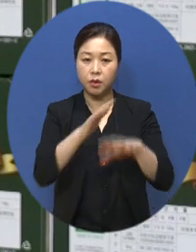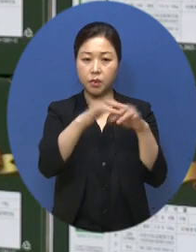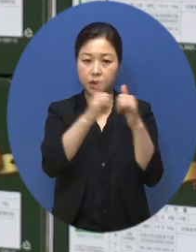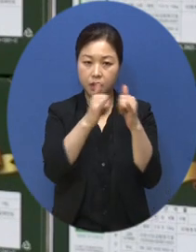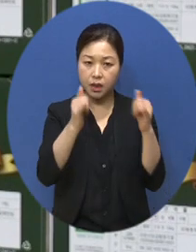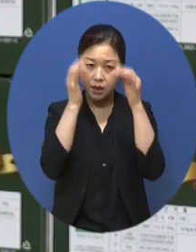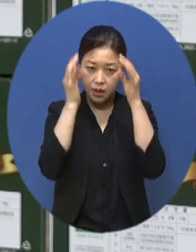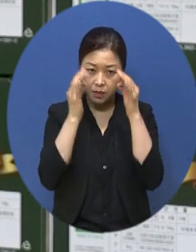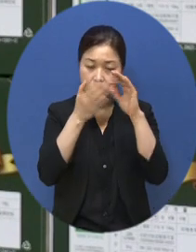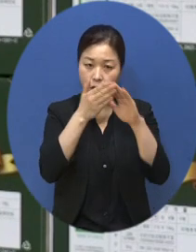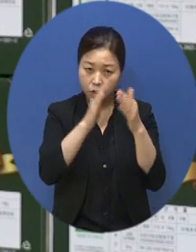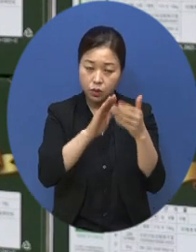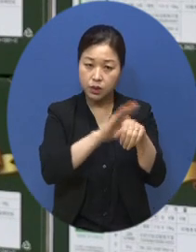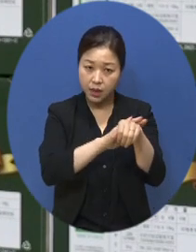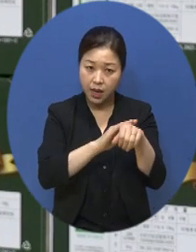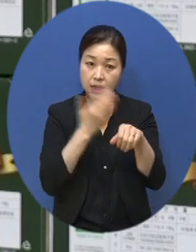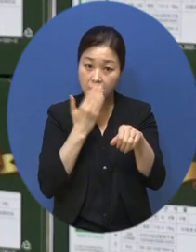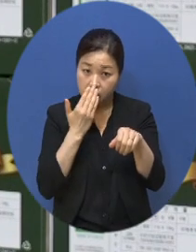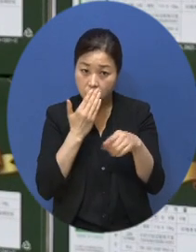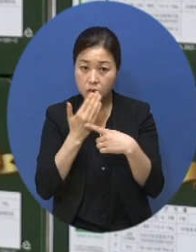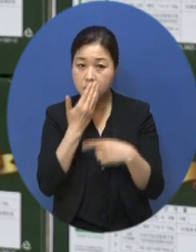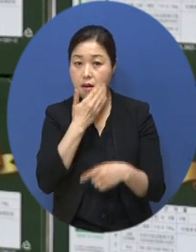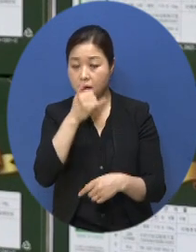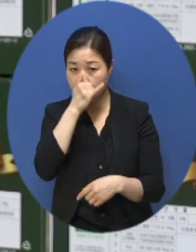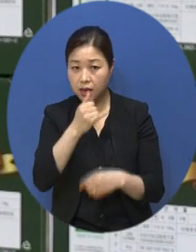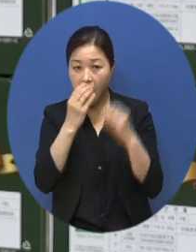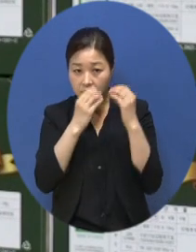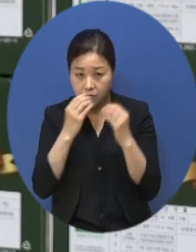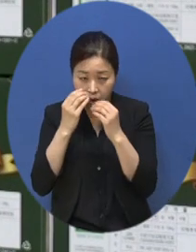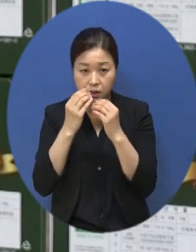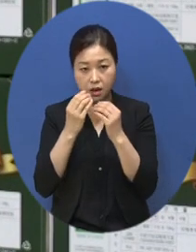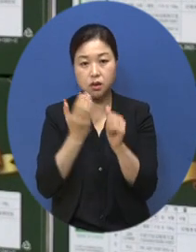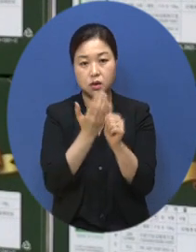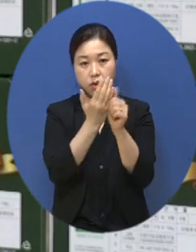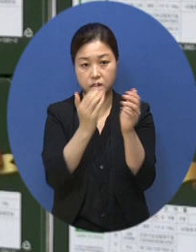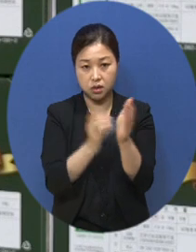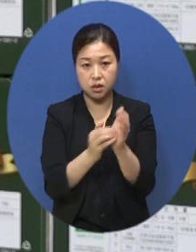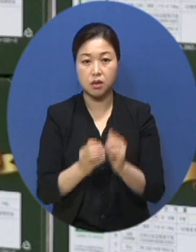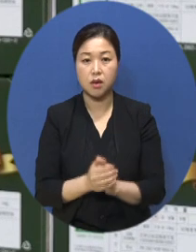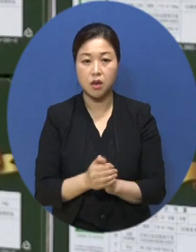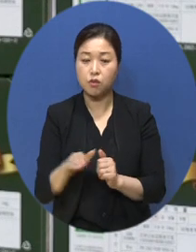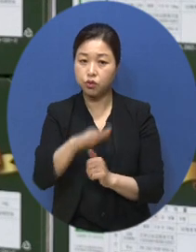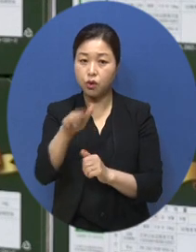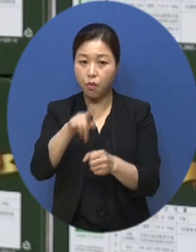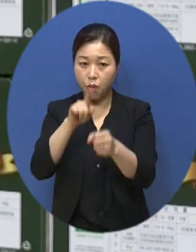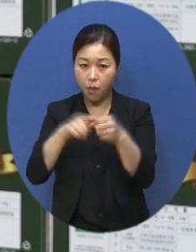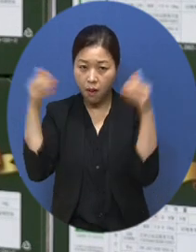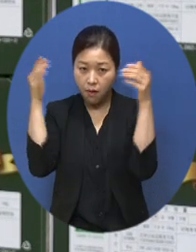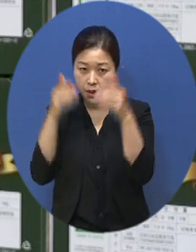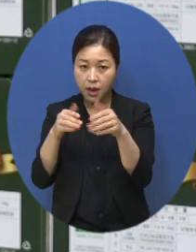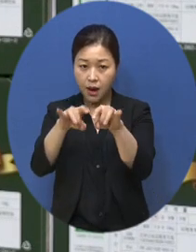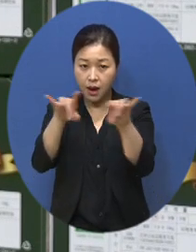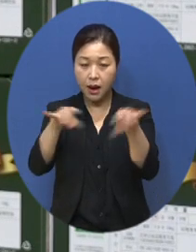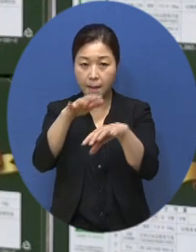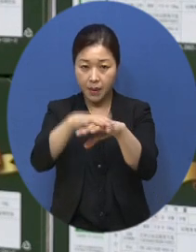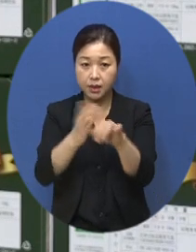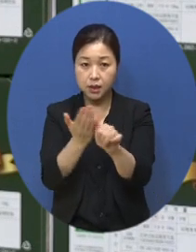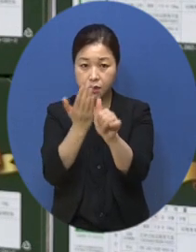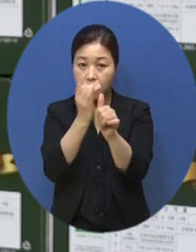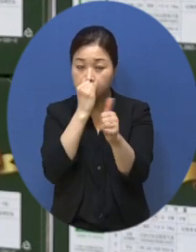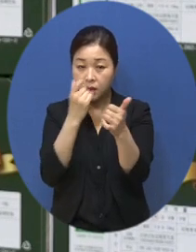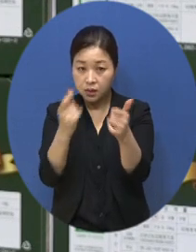농민들의 땀과 정성으로 달고 영양 있는 수박을 출하하게 됐습니다. 우리 역시 목표를 향해 각자의 바투를 일구고 있는